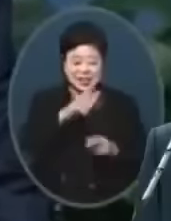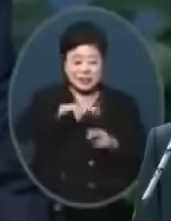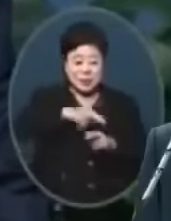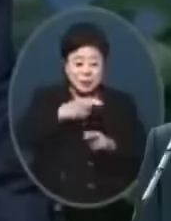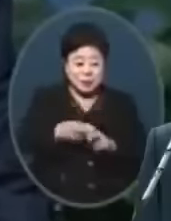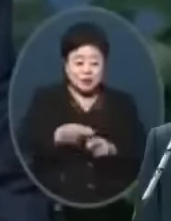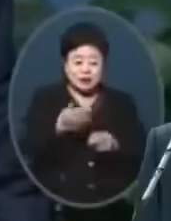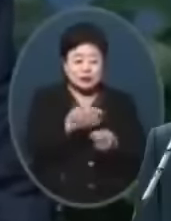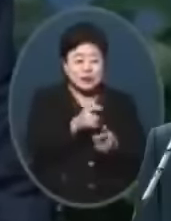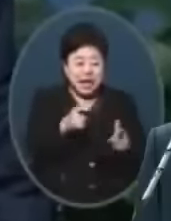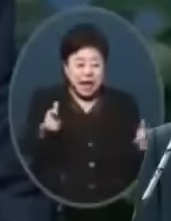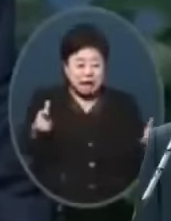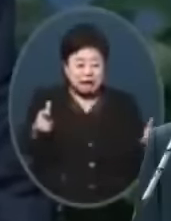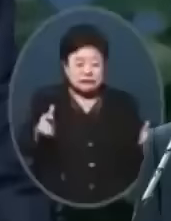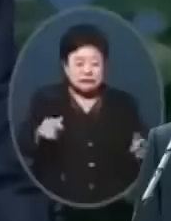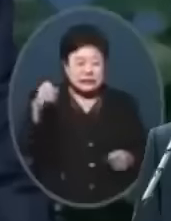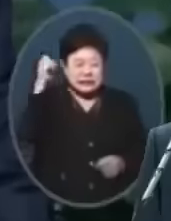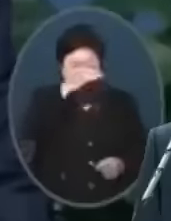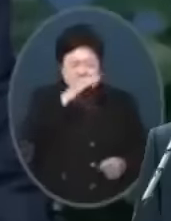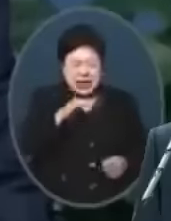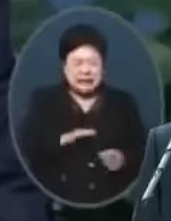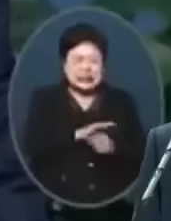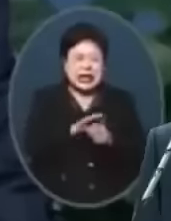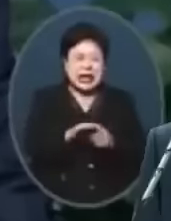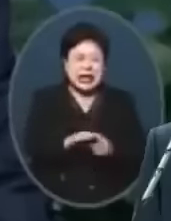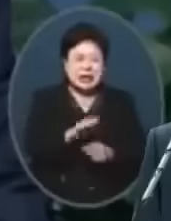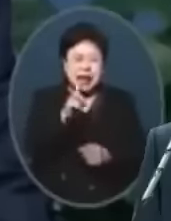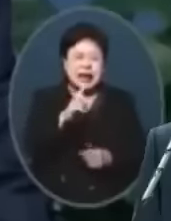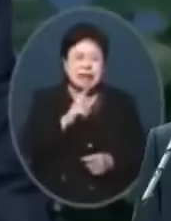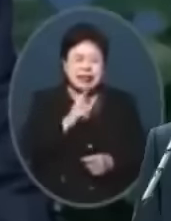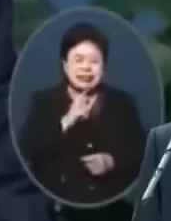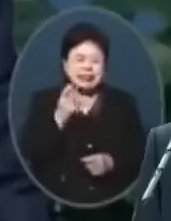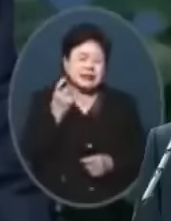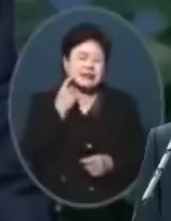선물을 주지 않고 사랑한다는 것은 거짓말입니다.